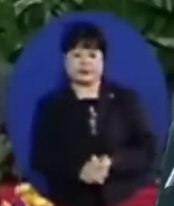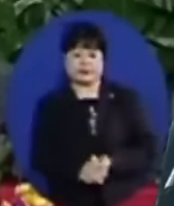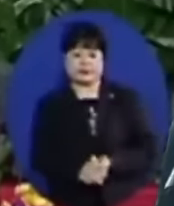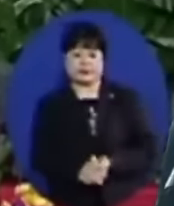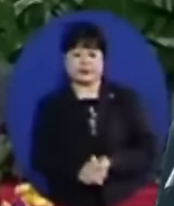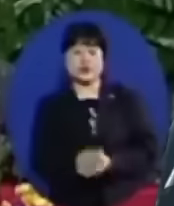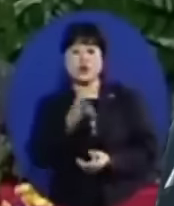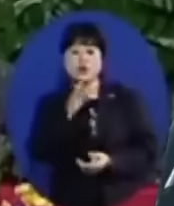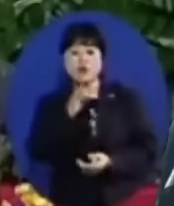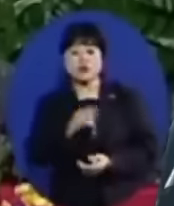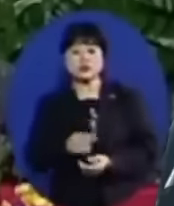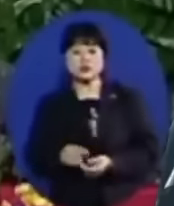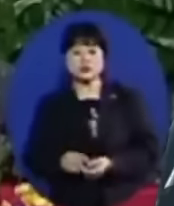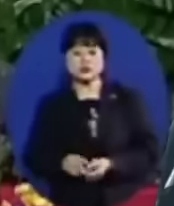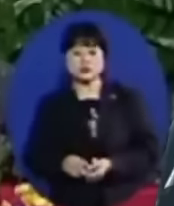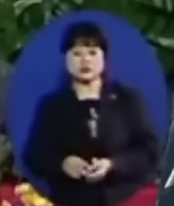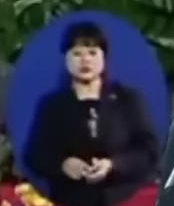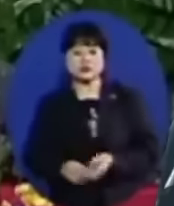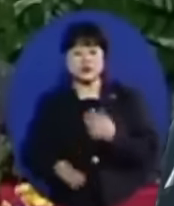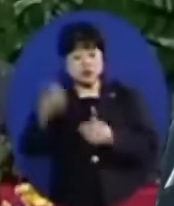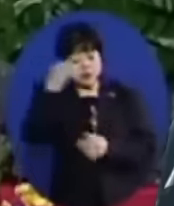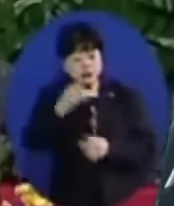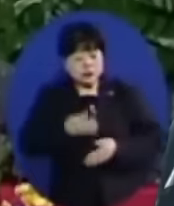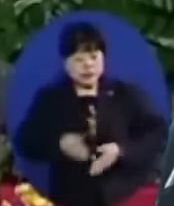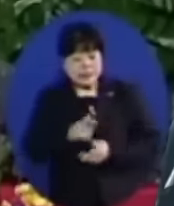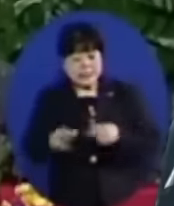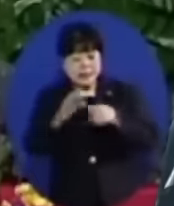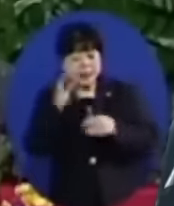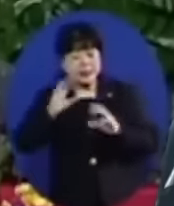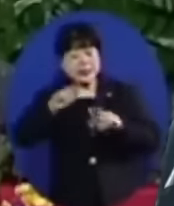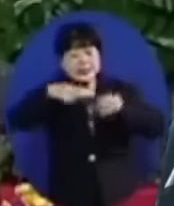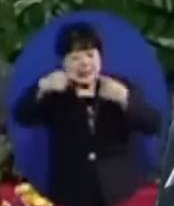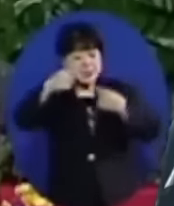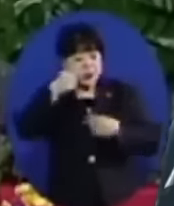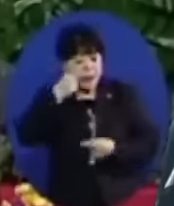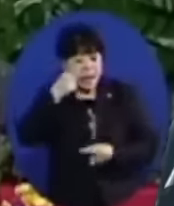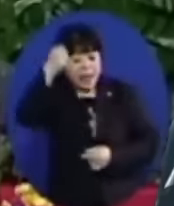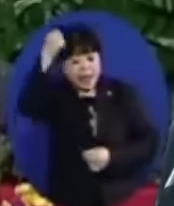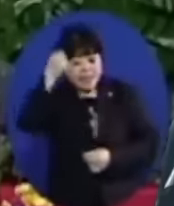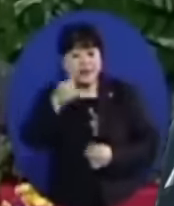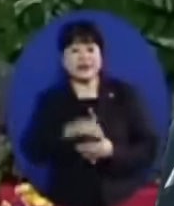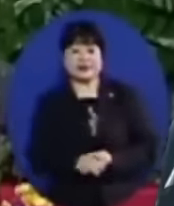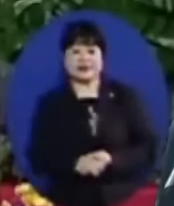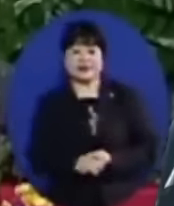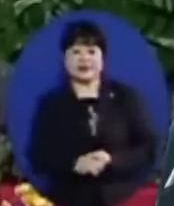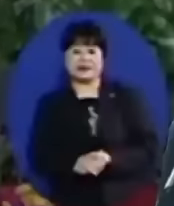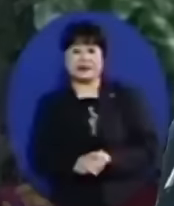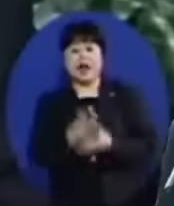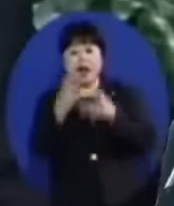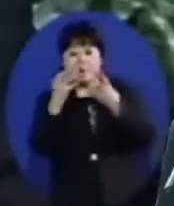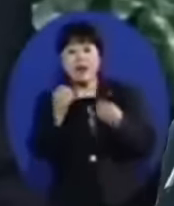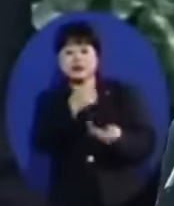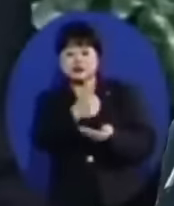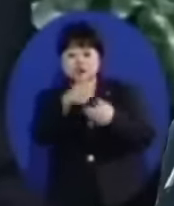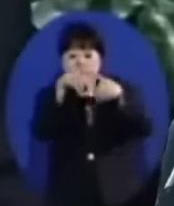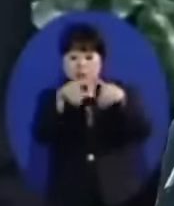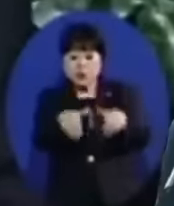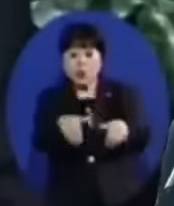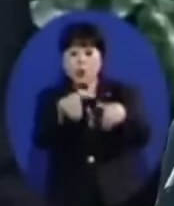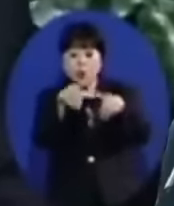우리는 오직 물과 성령으로 나지 아니하면 하나님의 나라에 들어갈 수 없다는 말씀을 기억해야 되는 것입니다. 많은 주의